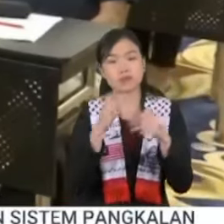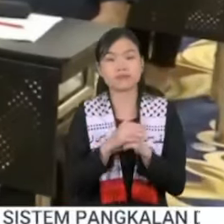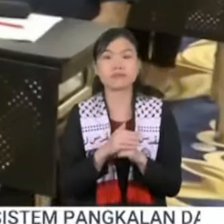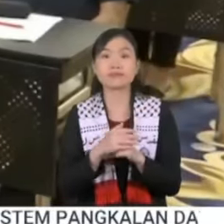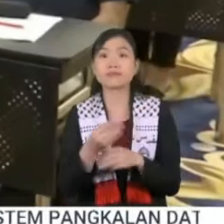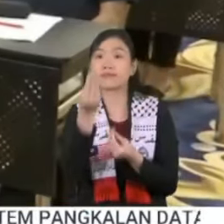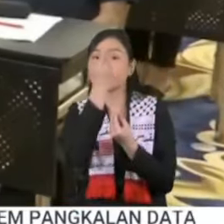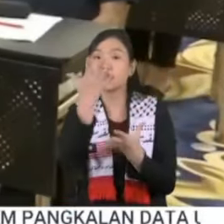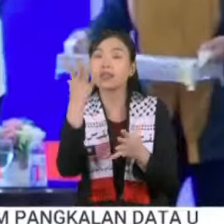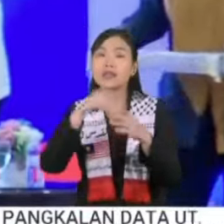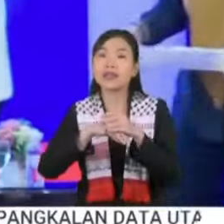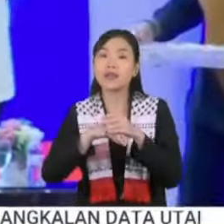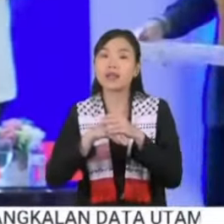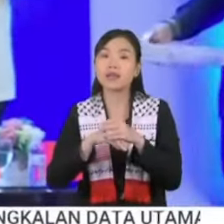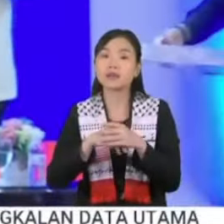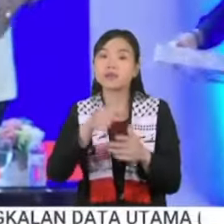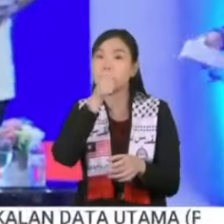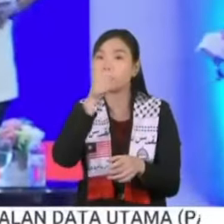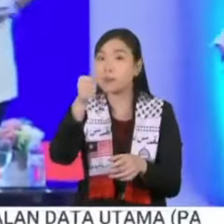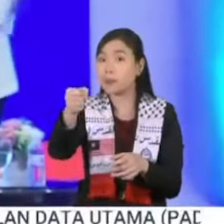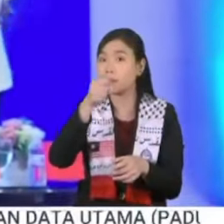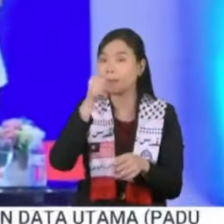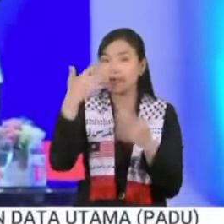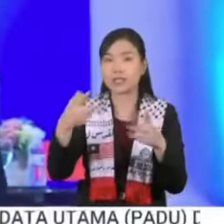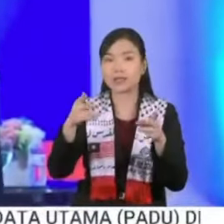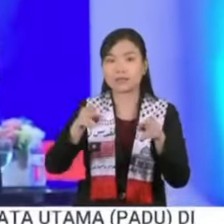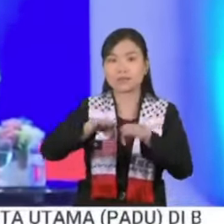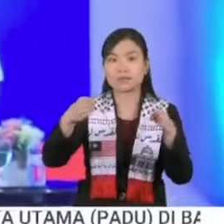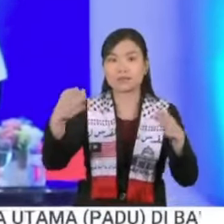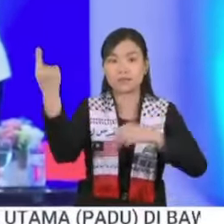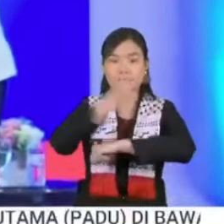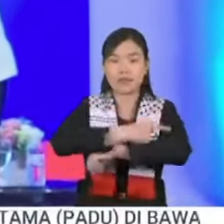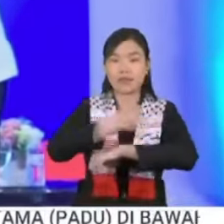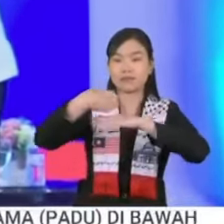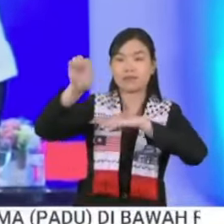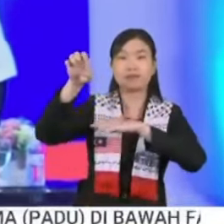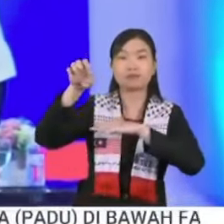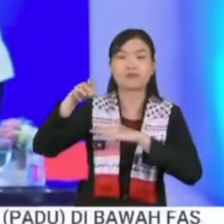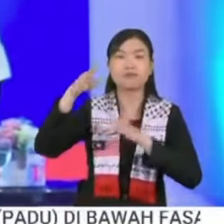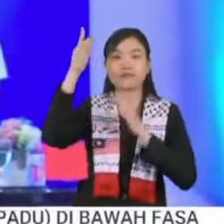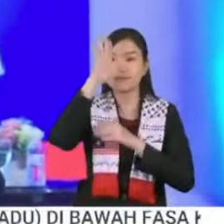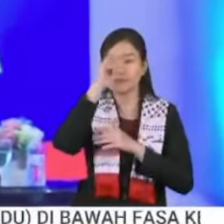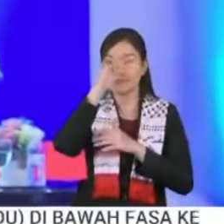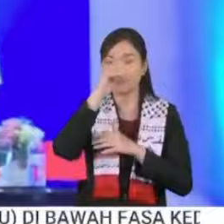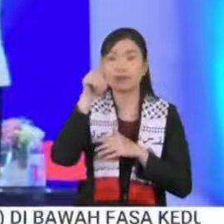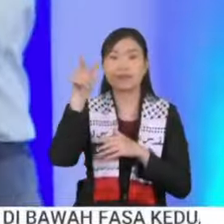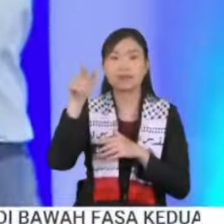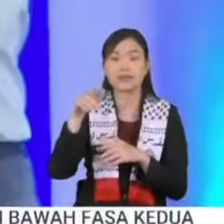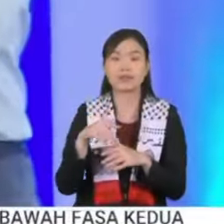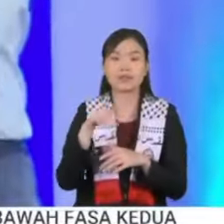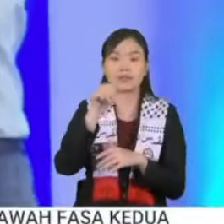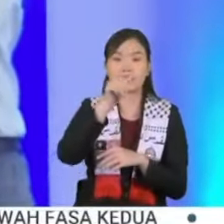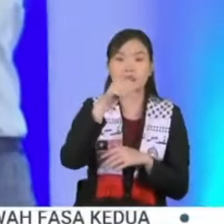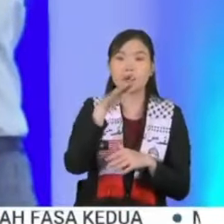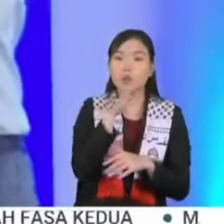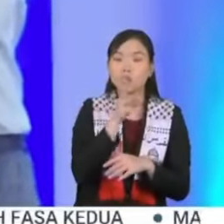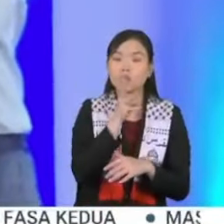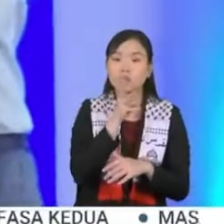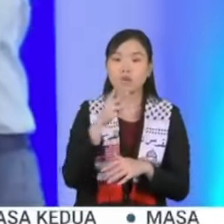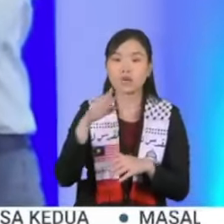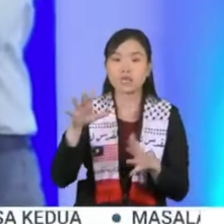Beliau berkata demikian dalam sidang media selepas perasmian Hari Ekspor Melaka 2024 di Aikeroh.